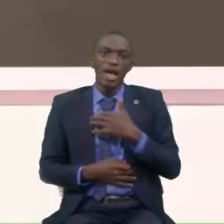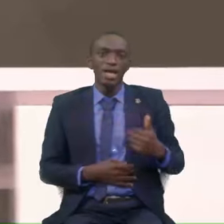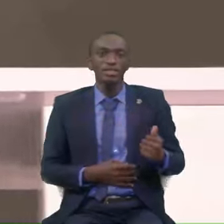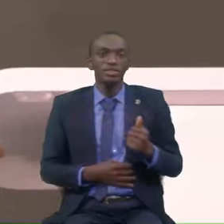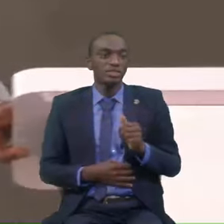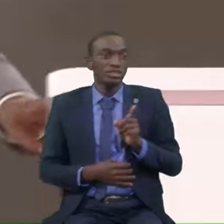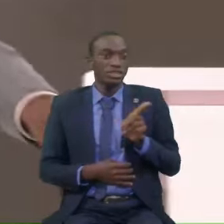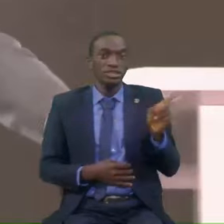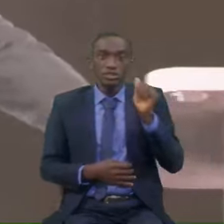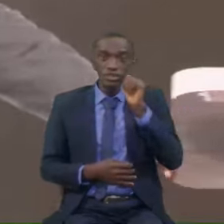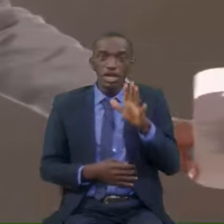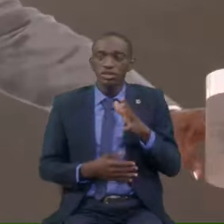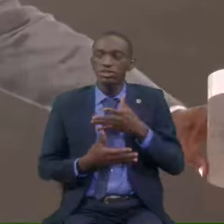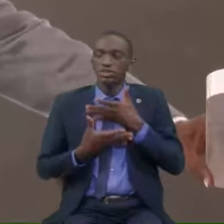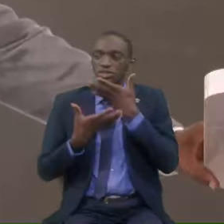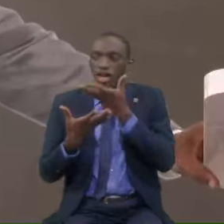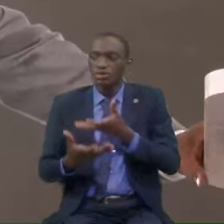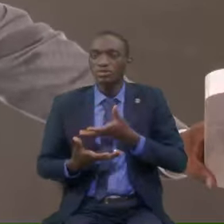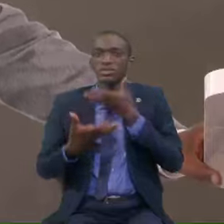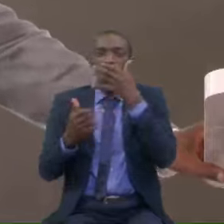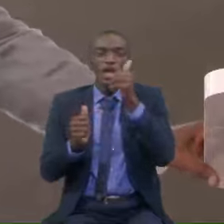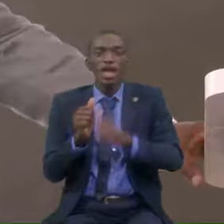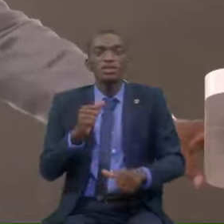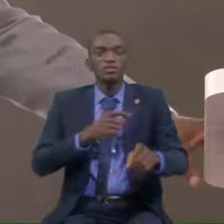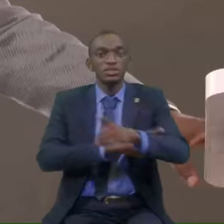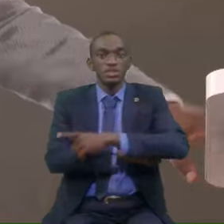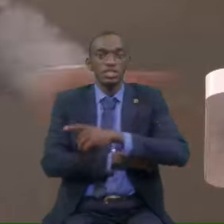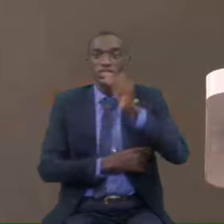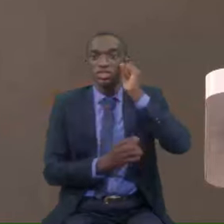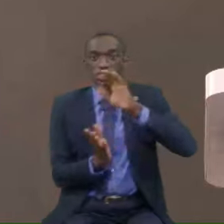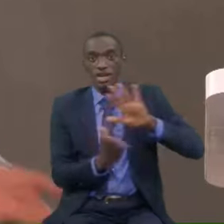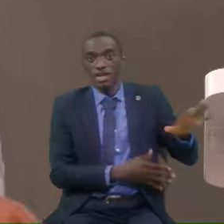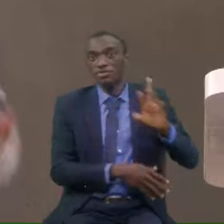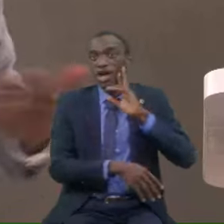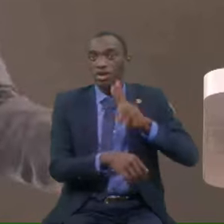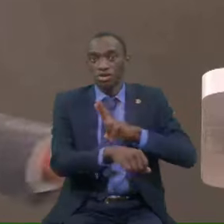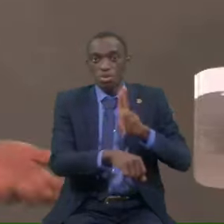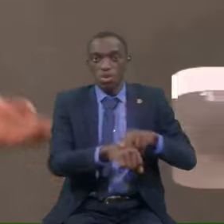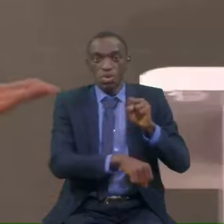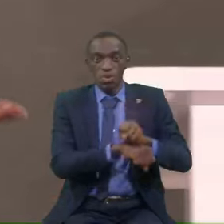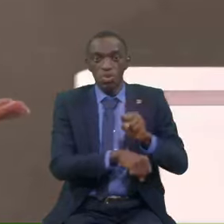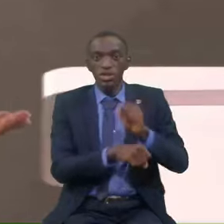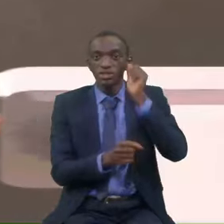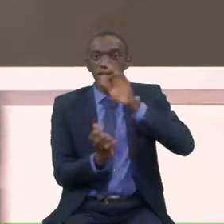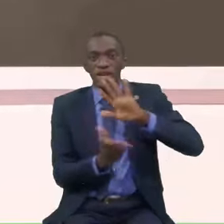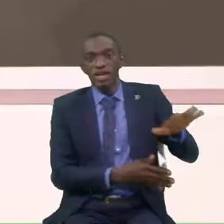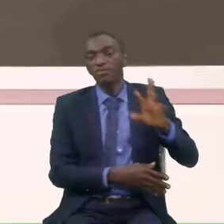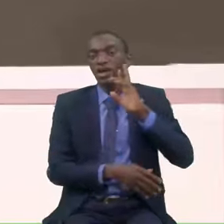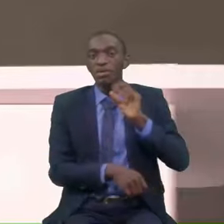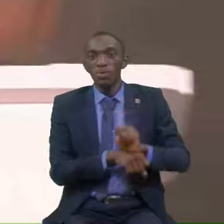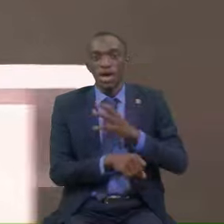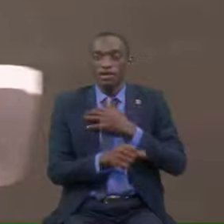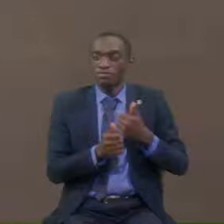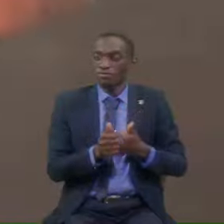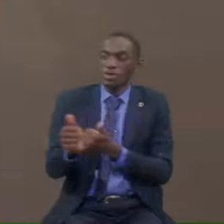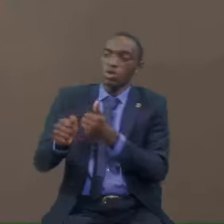Et elle a fait pendant plusieurs jours. Elle a laissé son travail normal. Elle a laissé son engagement en suivant